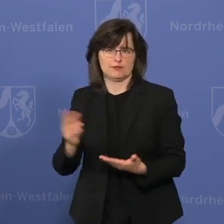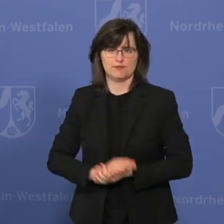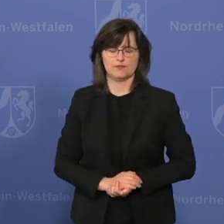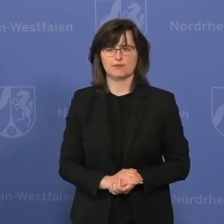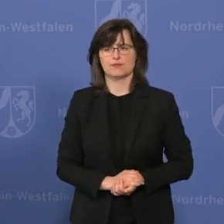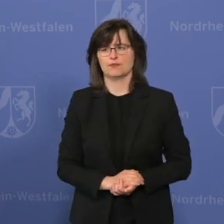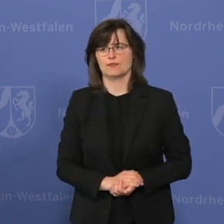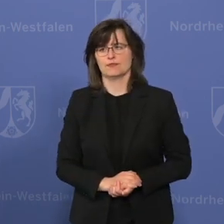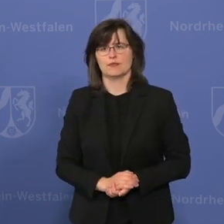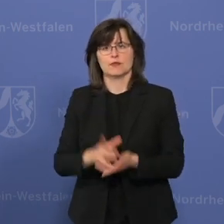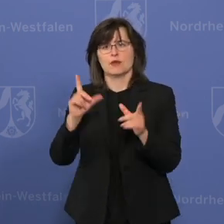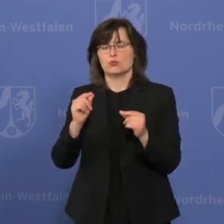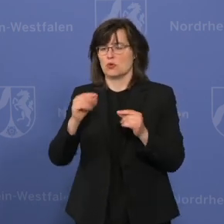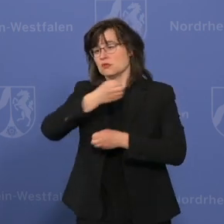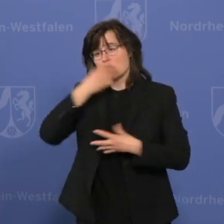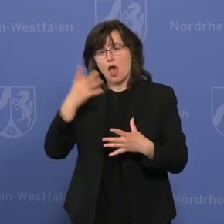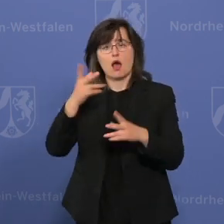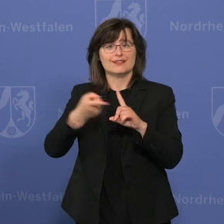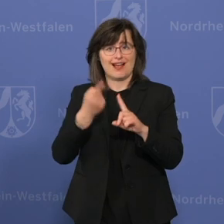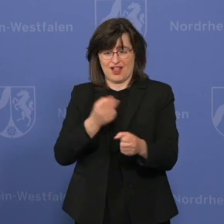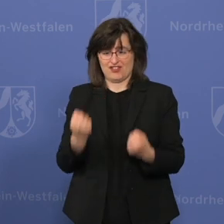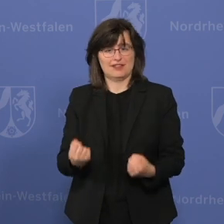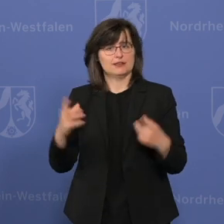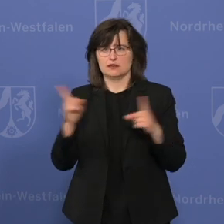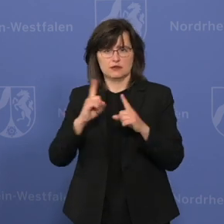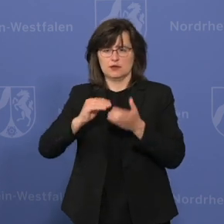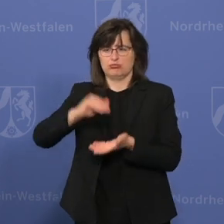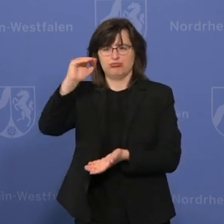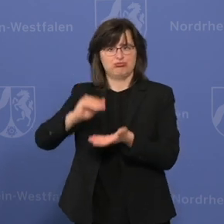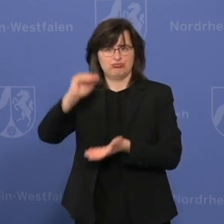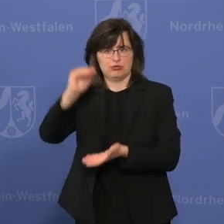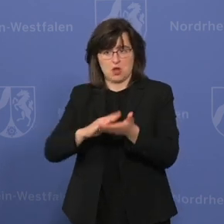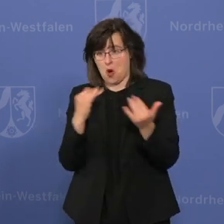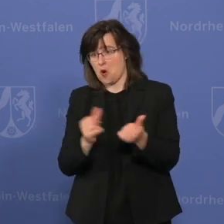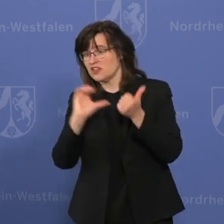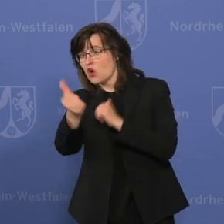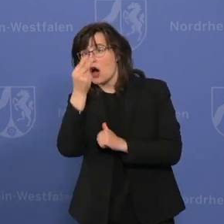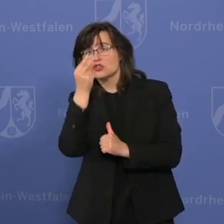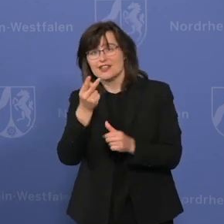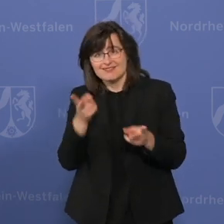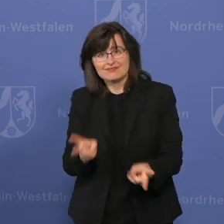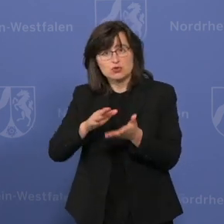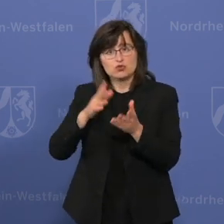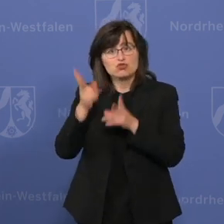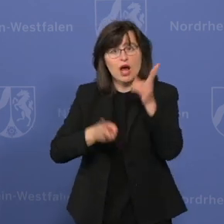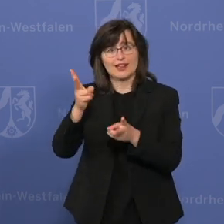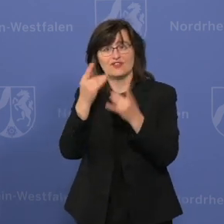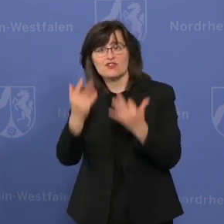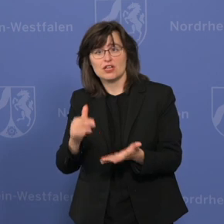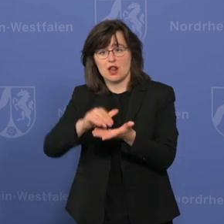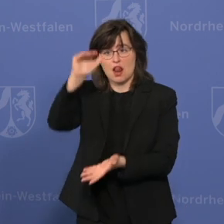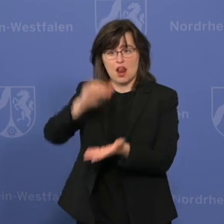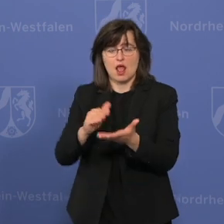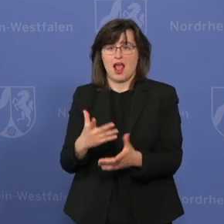dynamisch, wir können heute nicht abschätzen, wie groß letztendlich der Schaden dadurch ist. Aber wenn wir Glück haben, ist er vielleicht nicht ganz so hoch, wie wir am